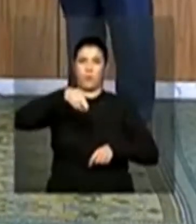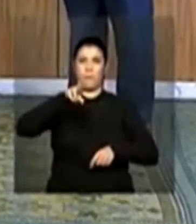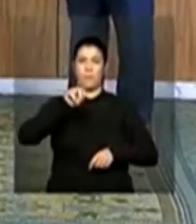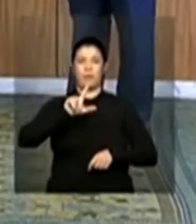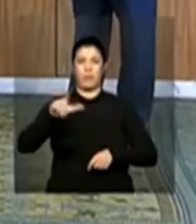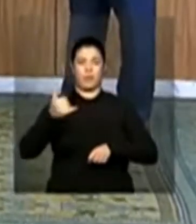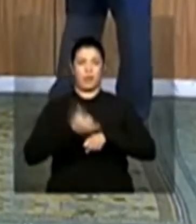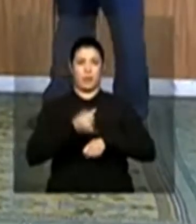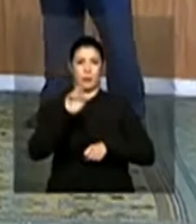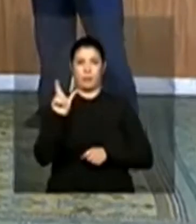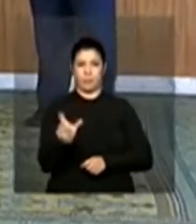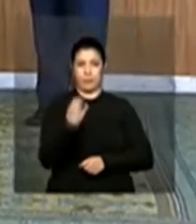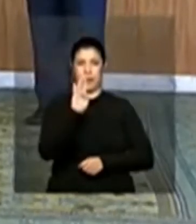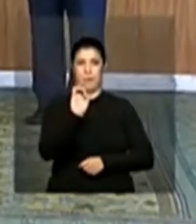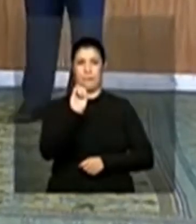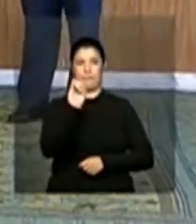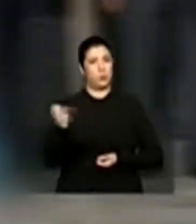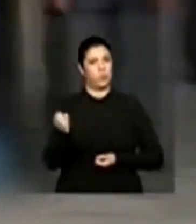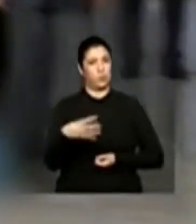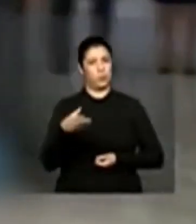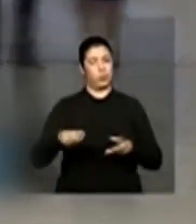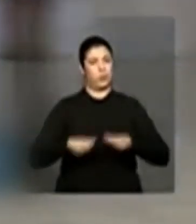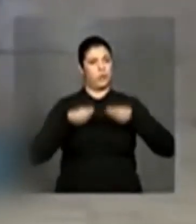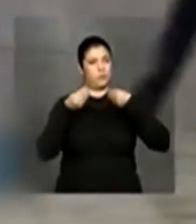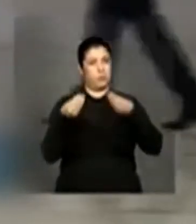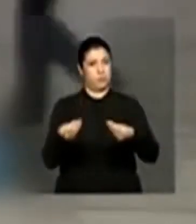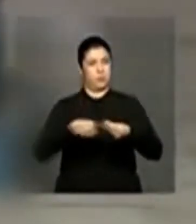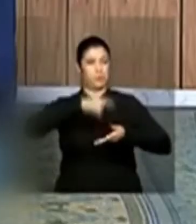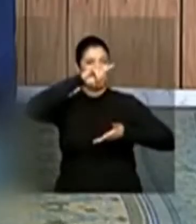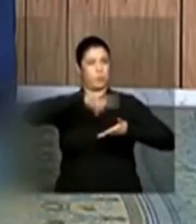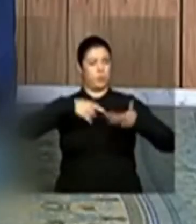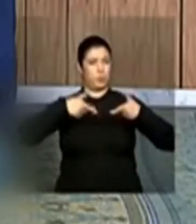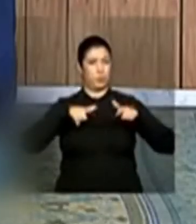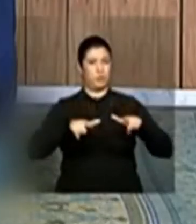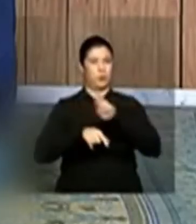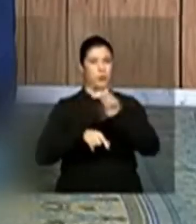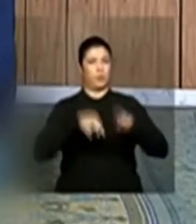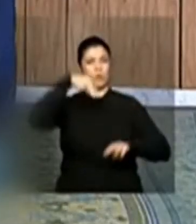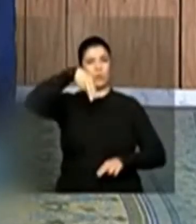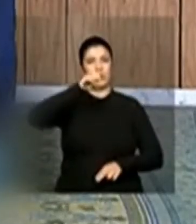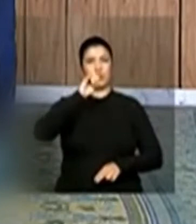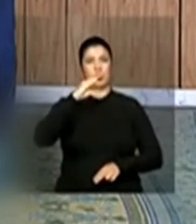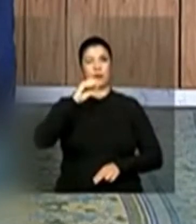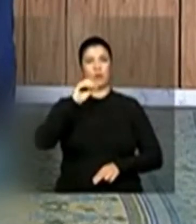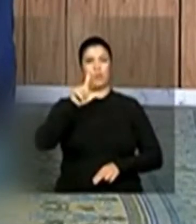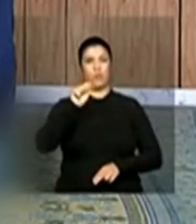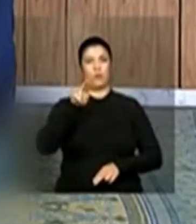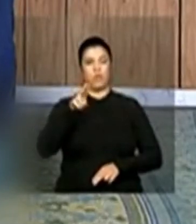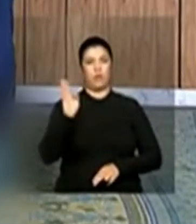narkoba termasuk pada warga negara Brazil chef Rizal Irawan Indra Raharja Melaporkan untuk